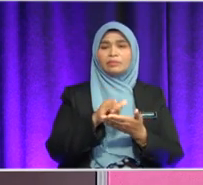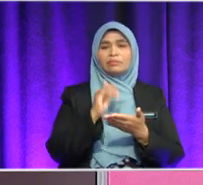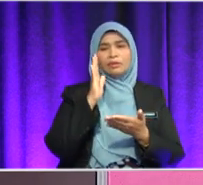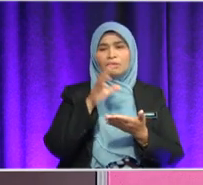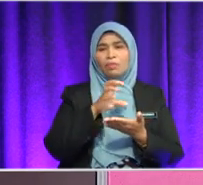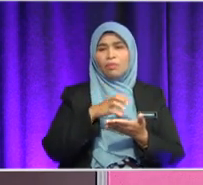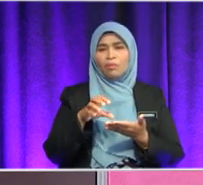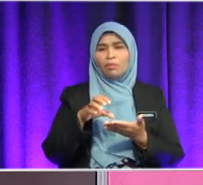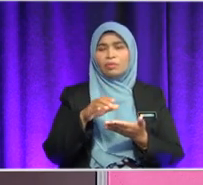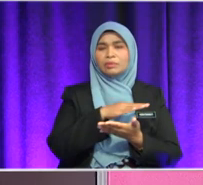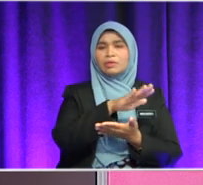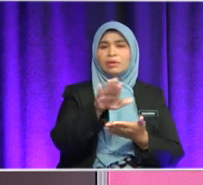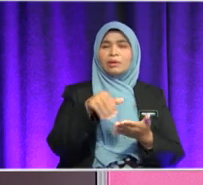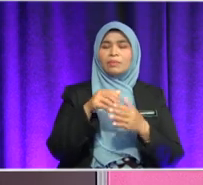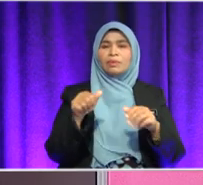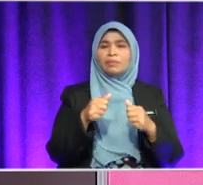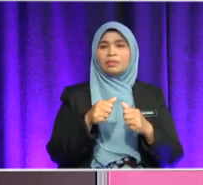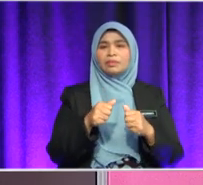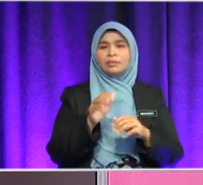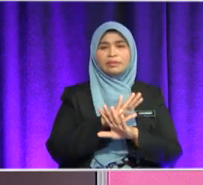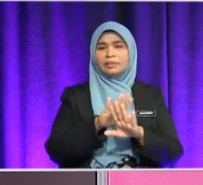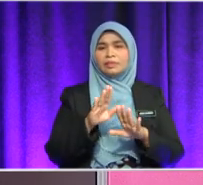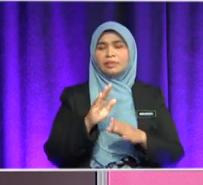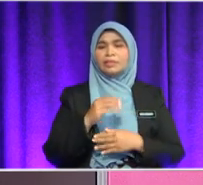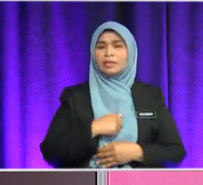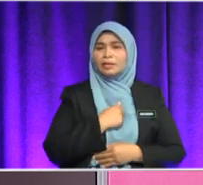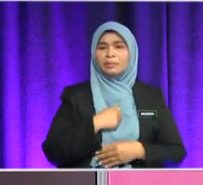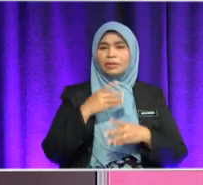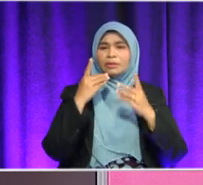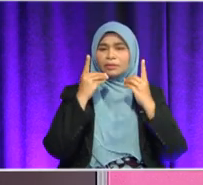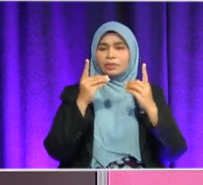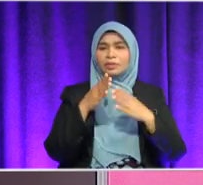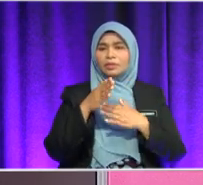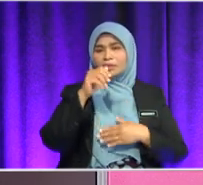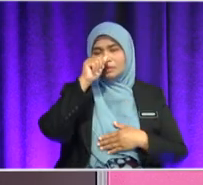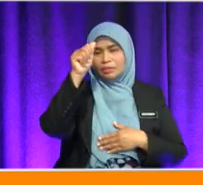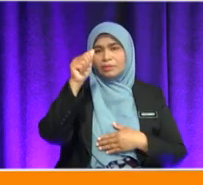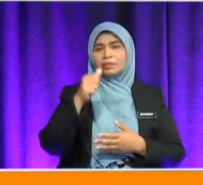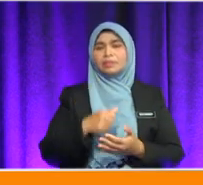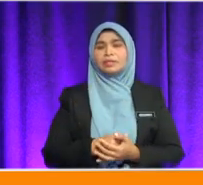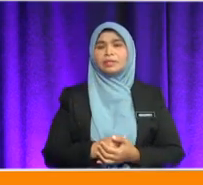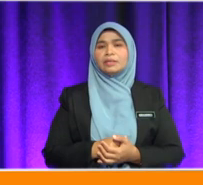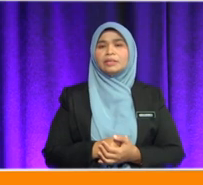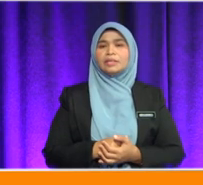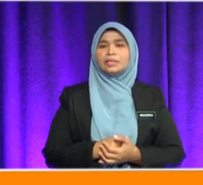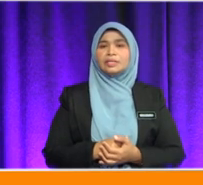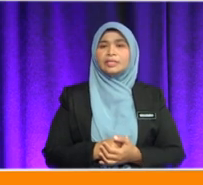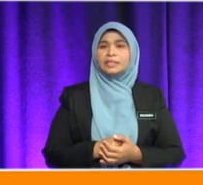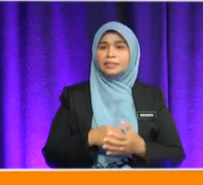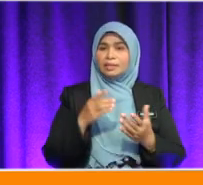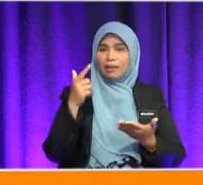yang kedua tidak diampunkan dosa oleh Allah subhanahu wa ta'ala